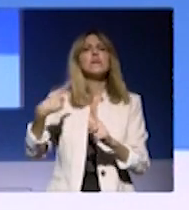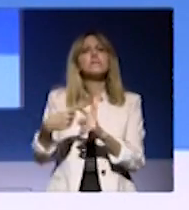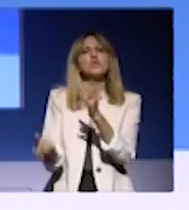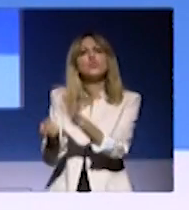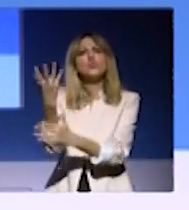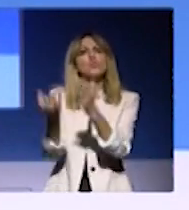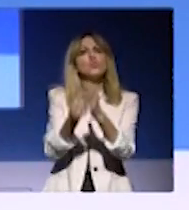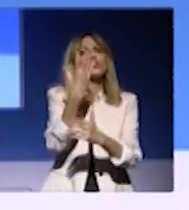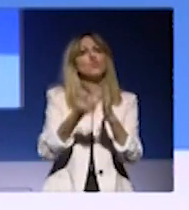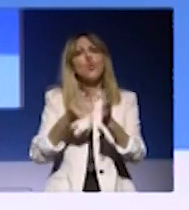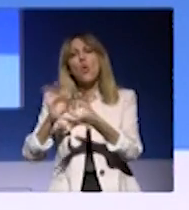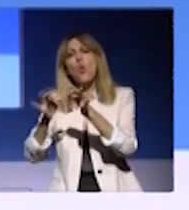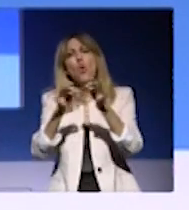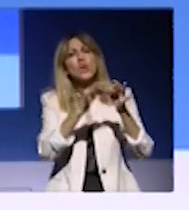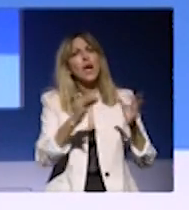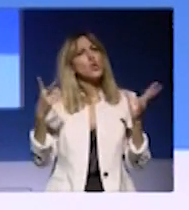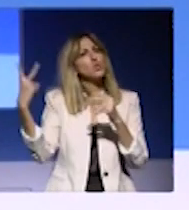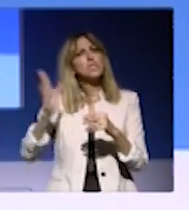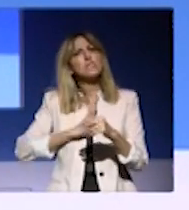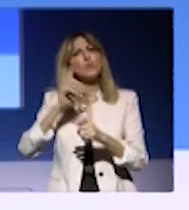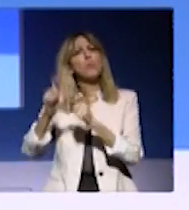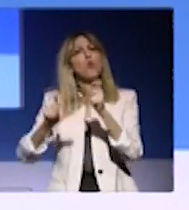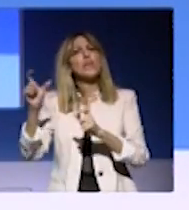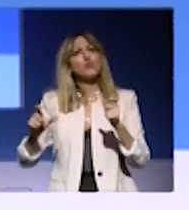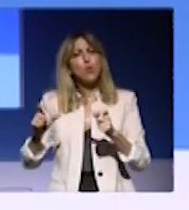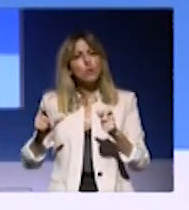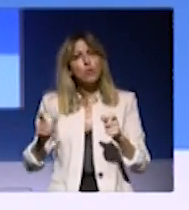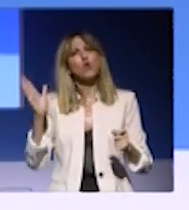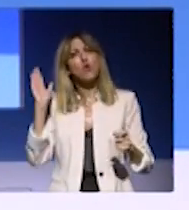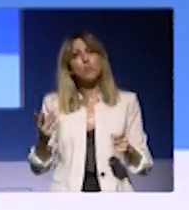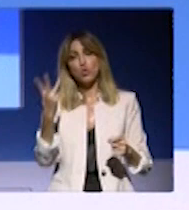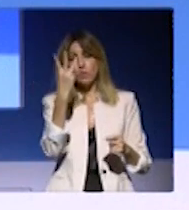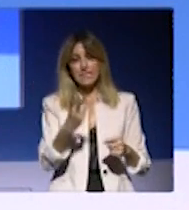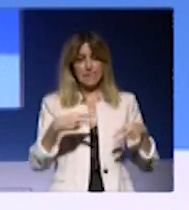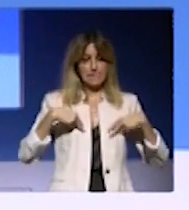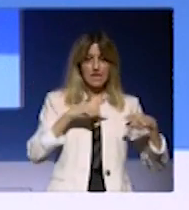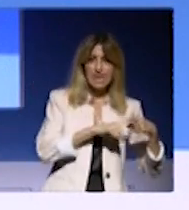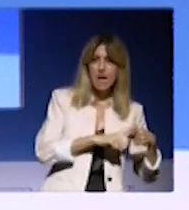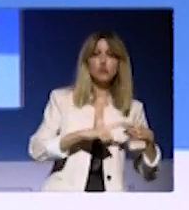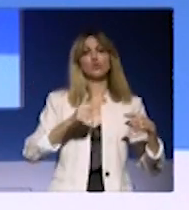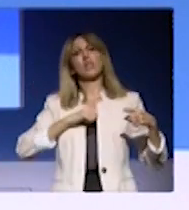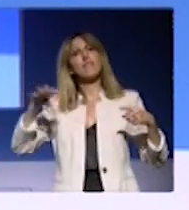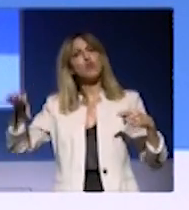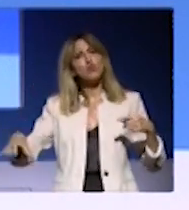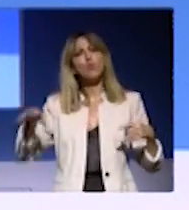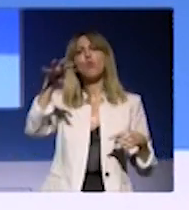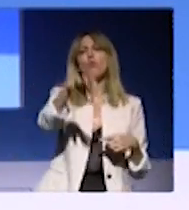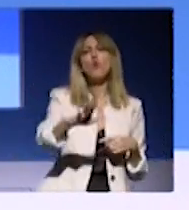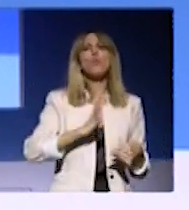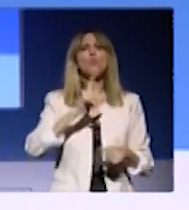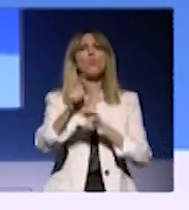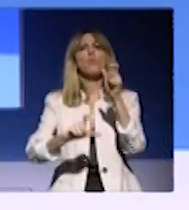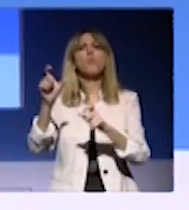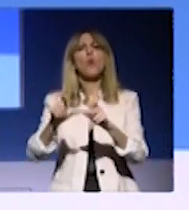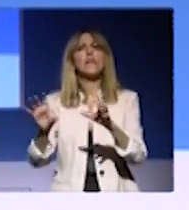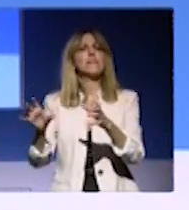την κοινωνία των πολιτών, όταν εργαστούμε όλοι συνεργατικά για τον ίδιο κοινό στόχο. Άρα